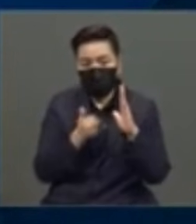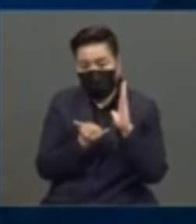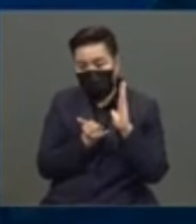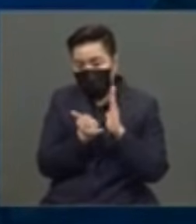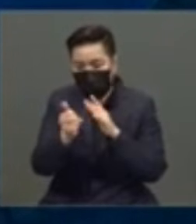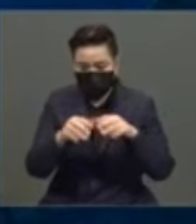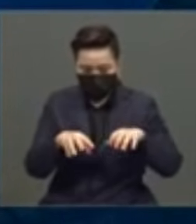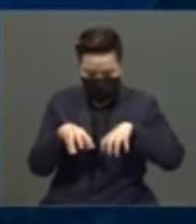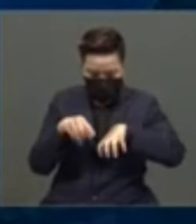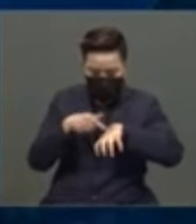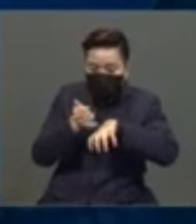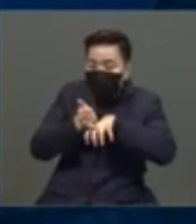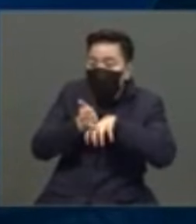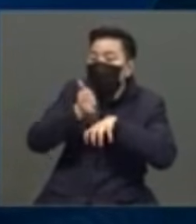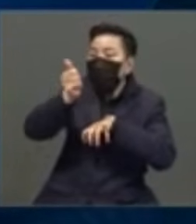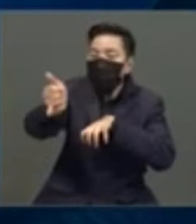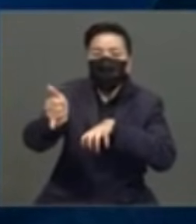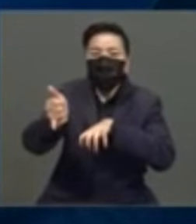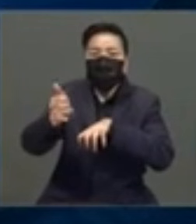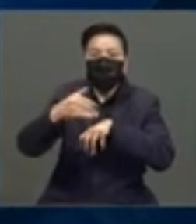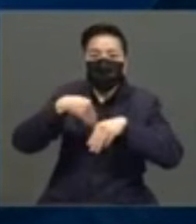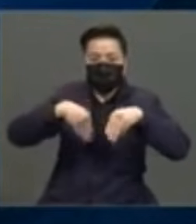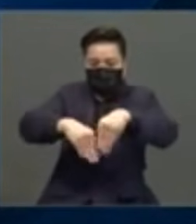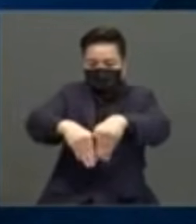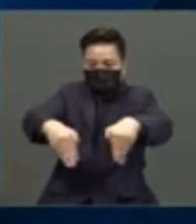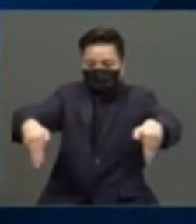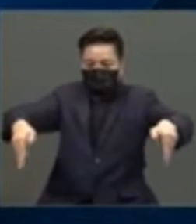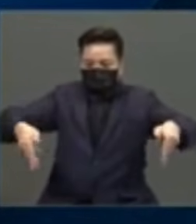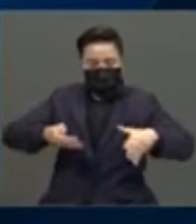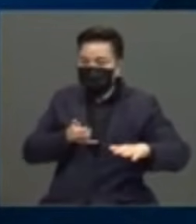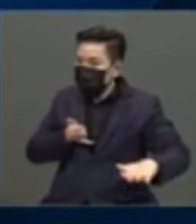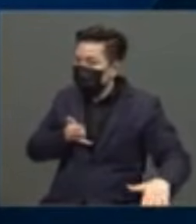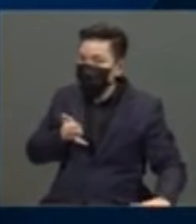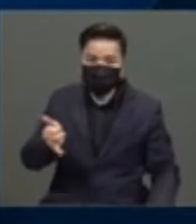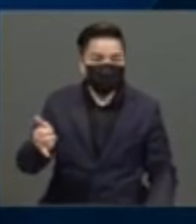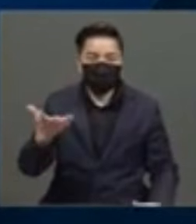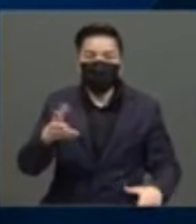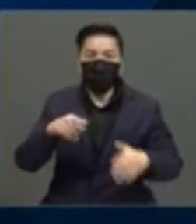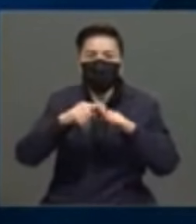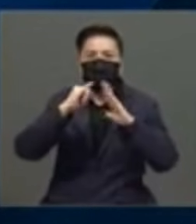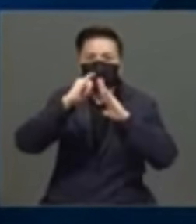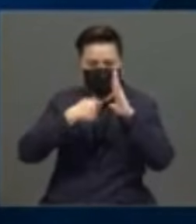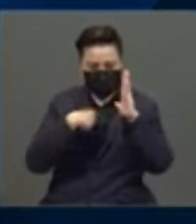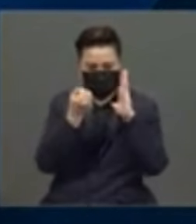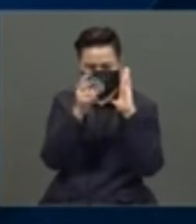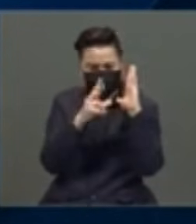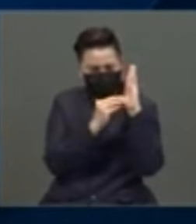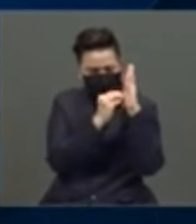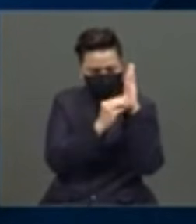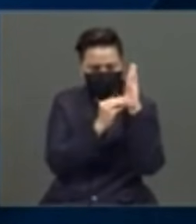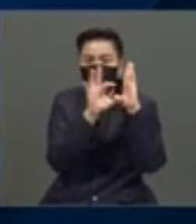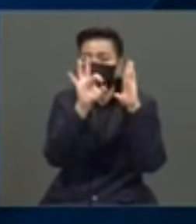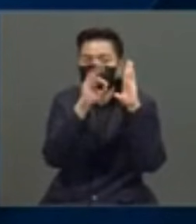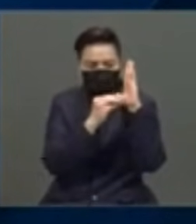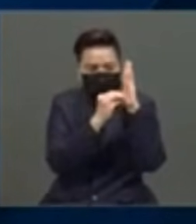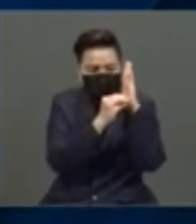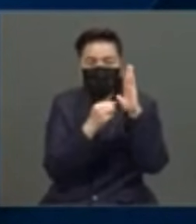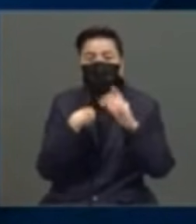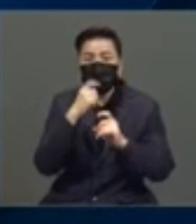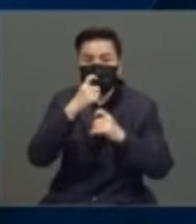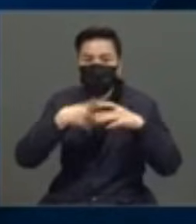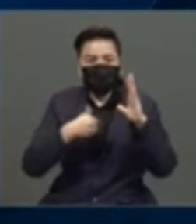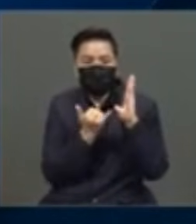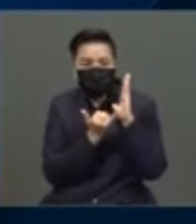อกจะถูกบล็อกไว้นะครับพูดง่ายๆก็คือไม่ให้ท่านออกไปได้ง่ายๆเพราะว่าเราถือว่าเป็นกลุ่มที่มีความ